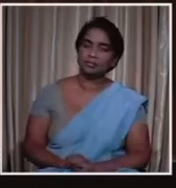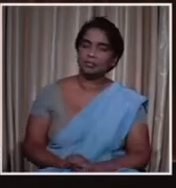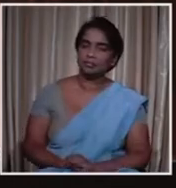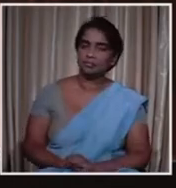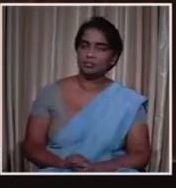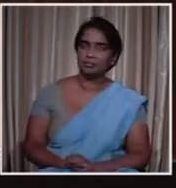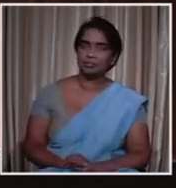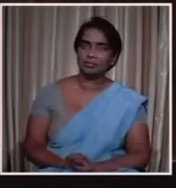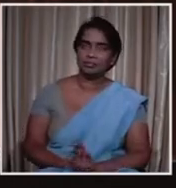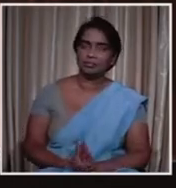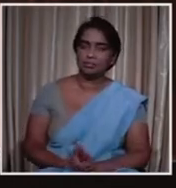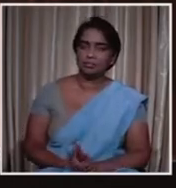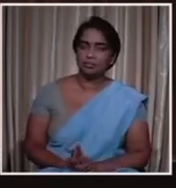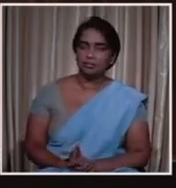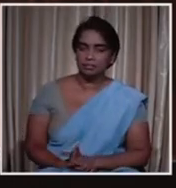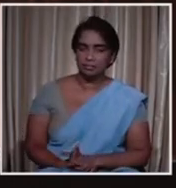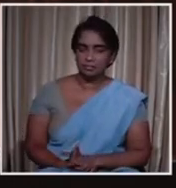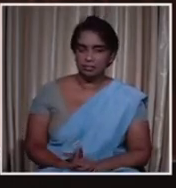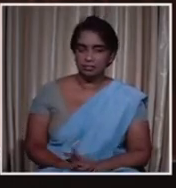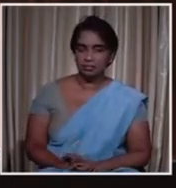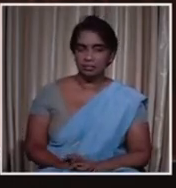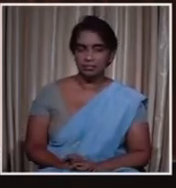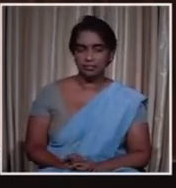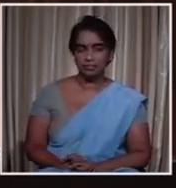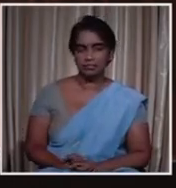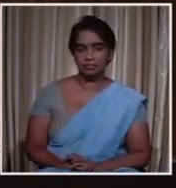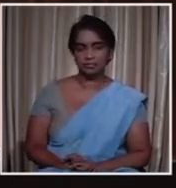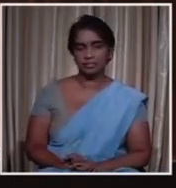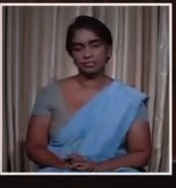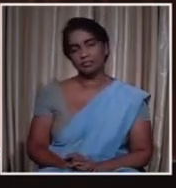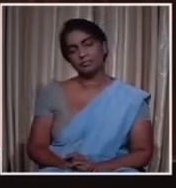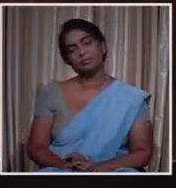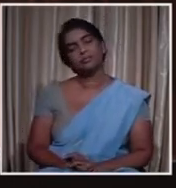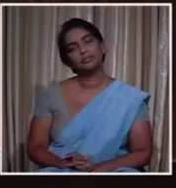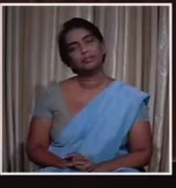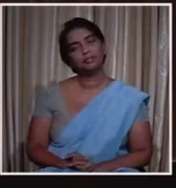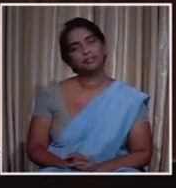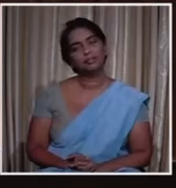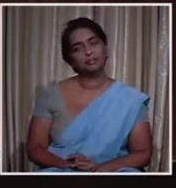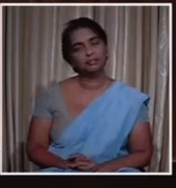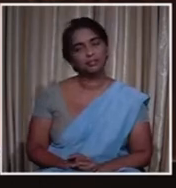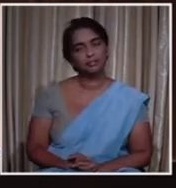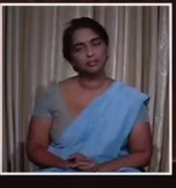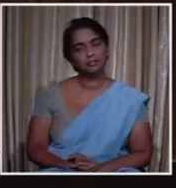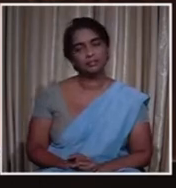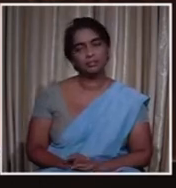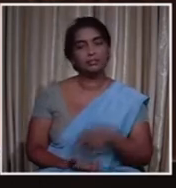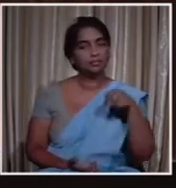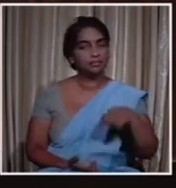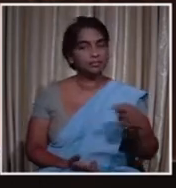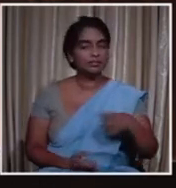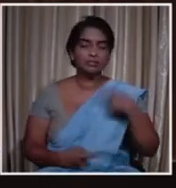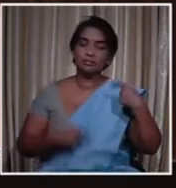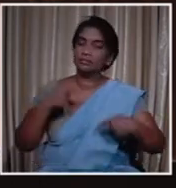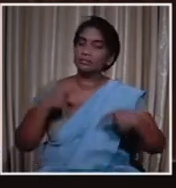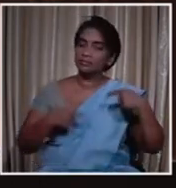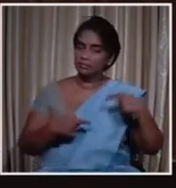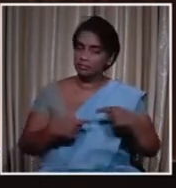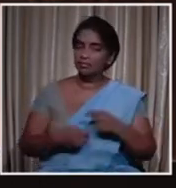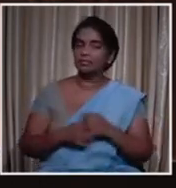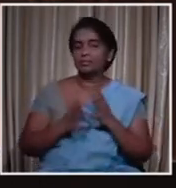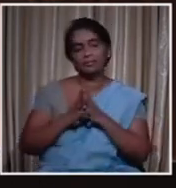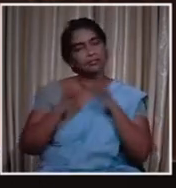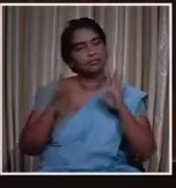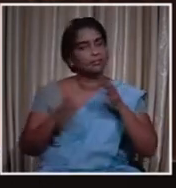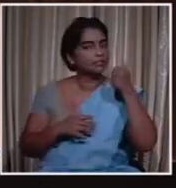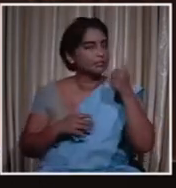கௌரவ பிரதி சபாநாயகர் அவர்களே, நான் இந்த இன்றைய விவாத நிலையிலே ஒரு மிக முக்கியமான விடயத்தை